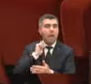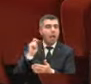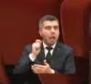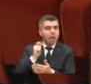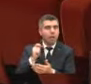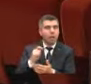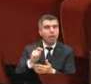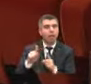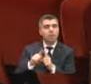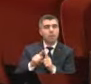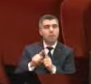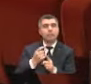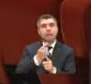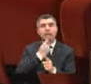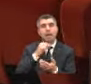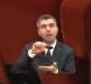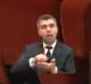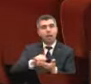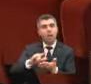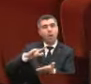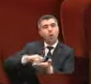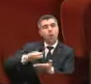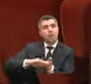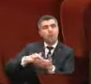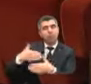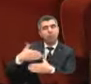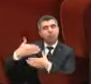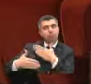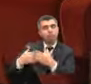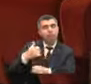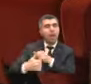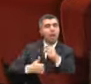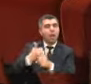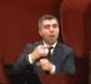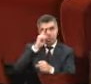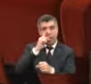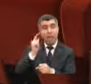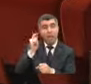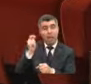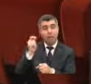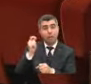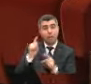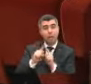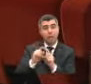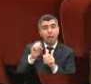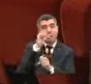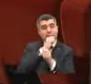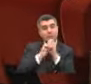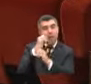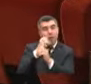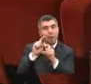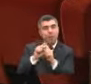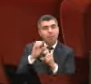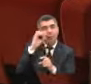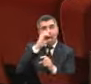والحسيمه واخرى ان شاء الله غتتالي في هذه السنه وبدايه هذه السنه، طنجه وشفشاون ورزازات والراشيديه